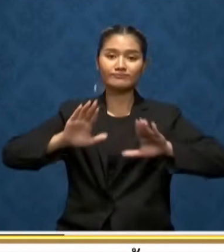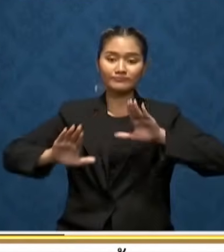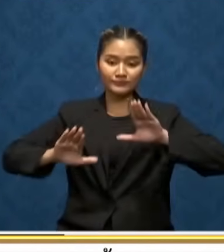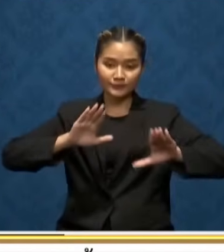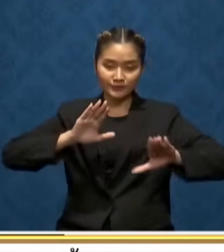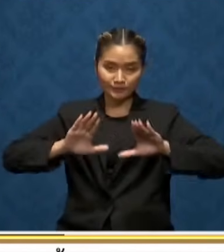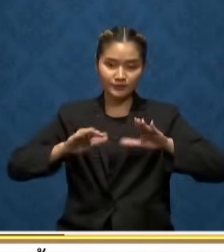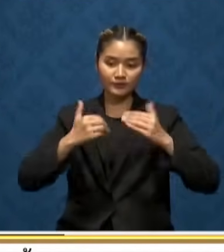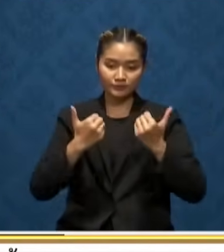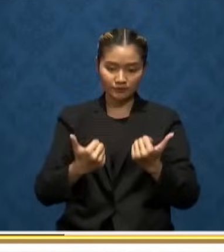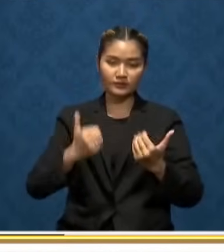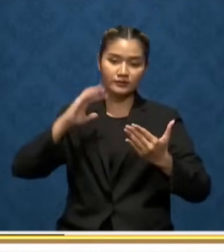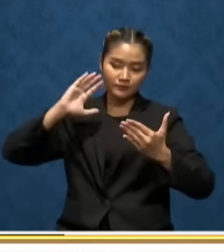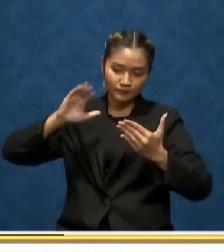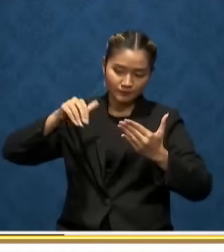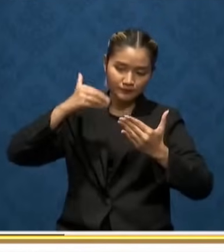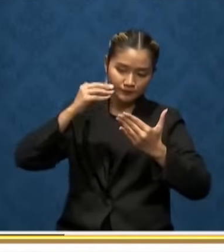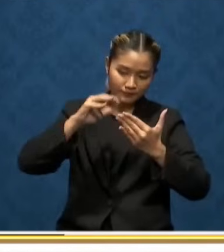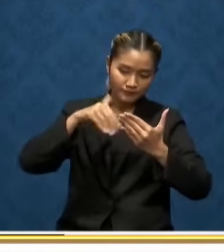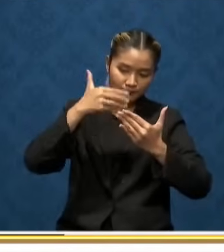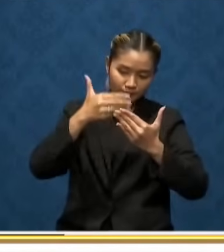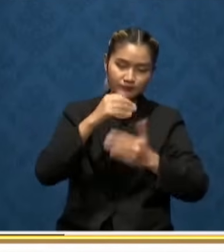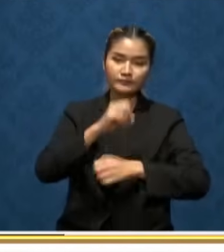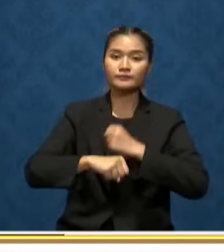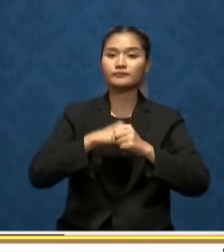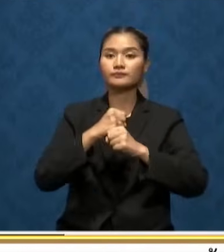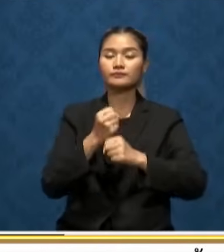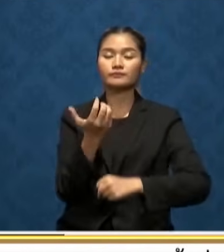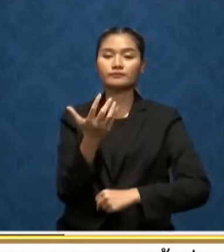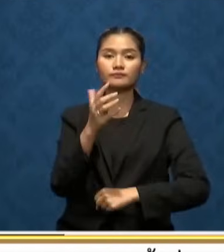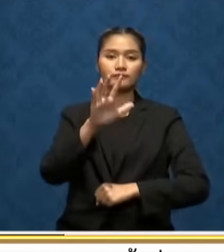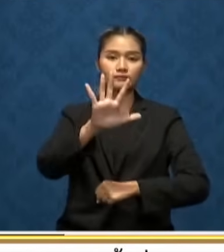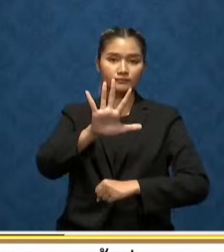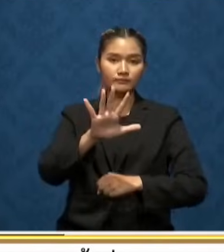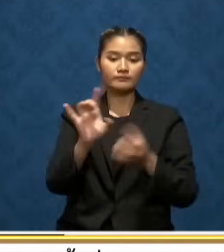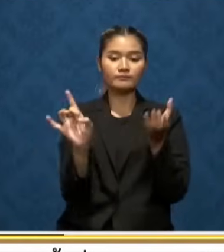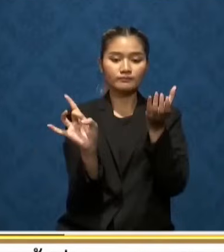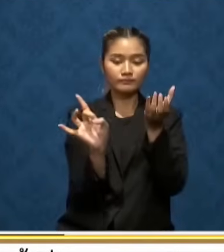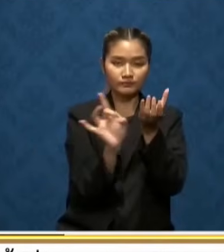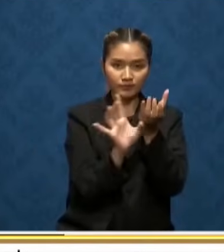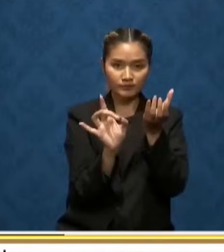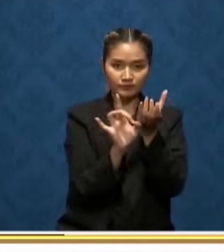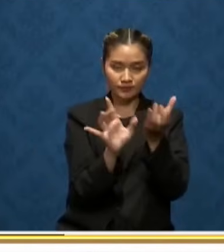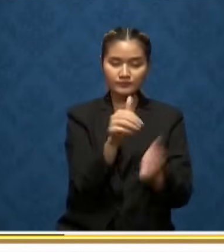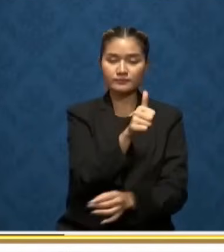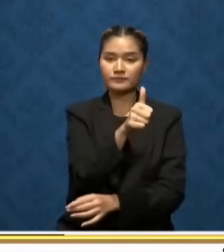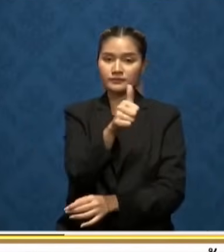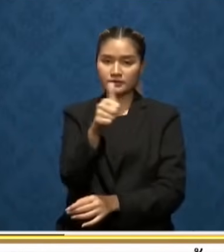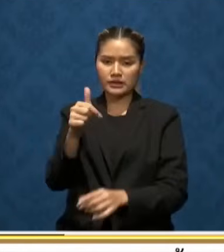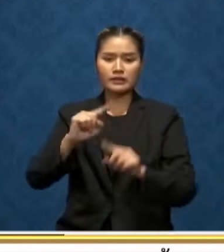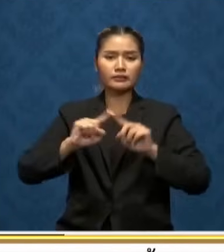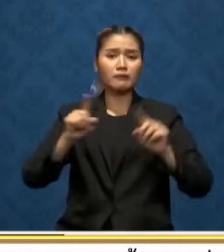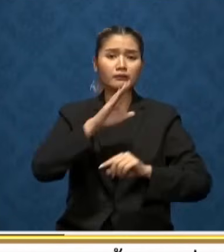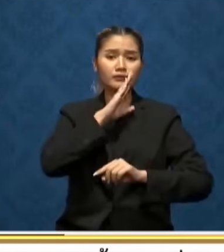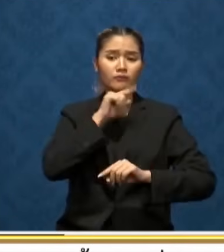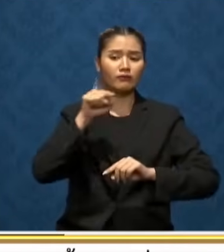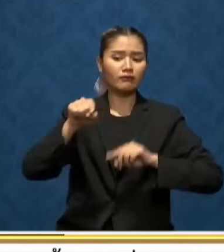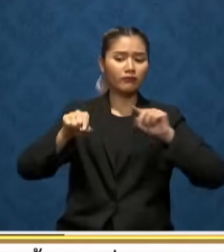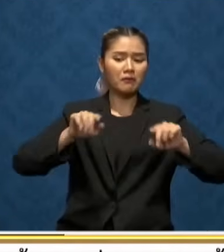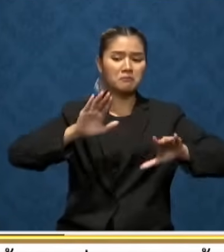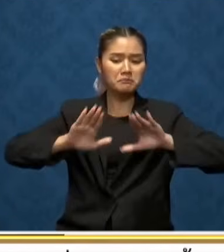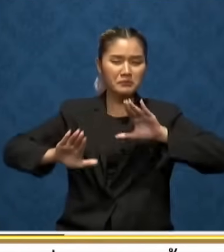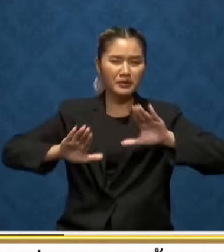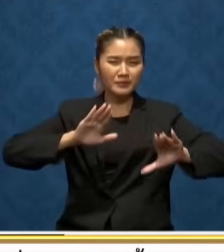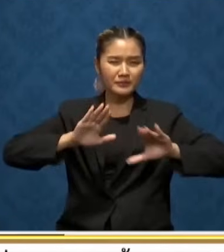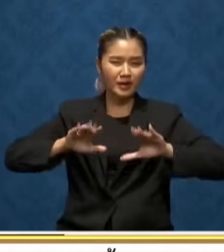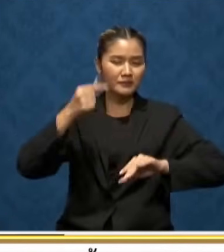ดินมา15ปีได้ดีมากพอสมควรแต่แน่นอนจะเทียบกับ BBC และ NHK เนี่ยอ